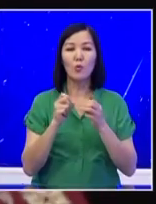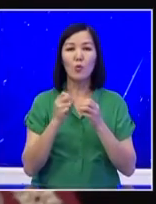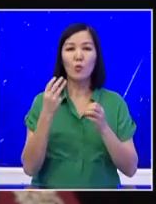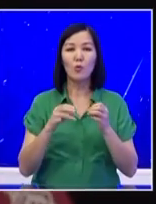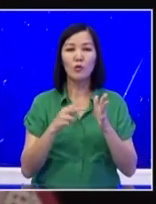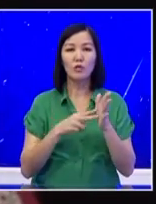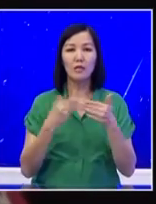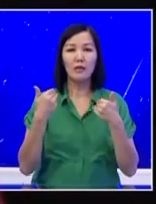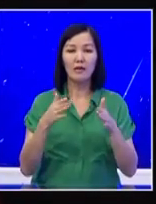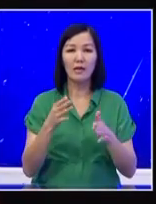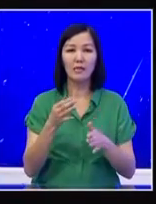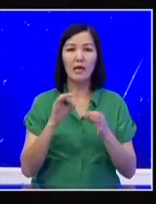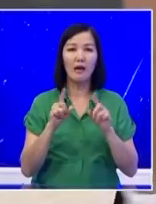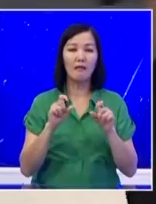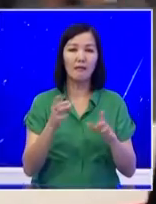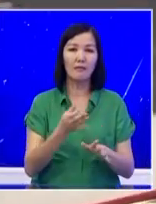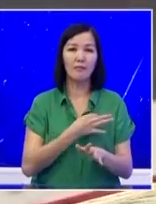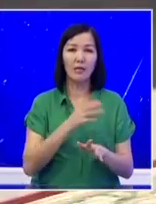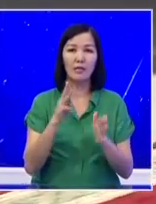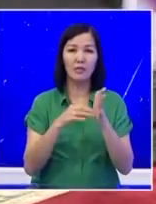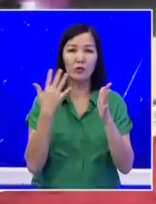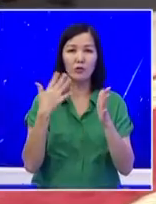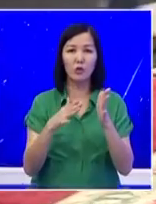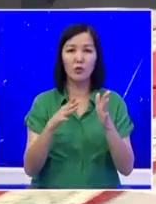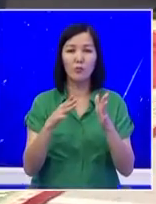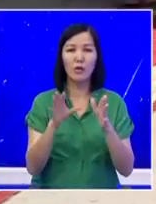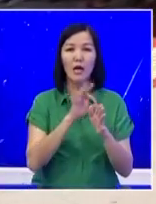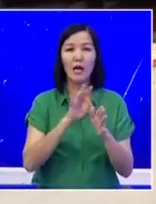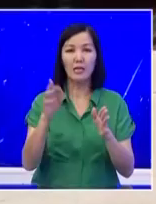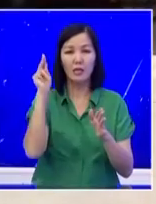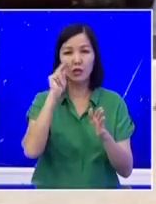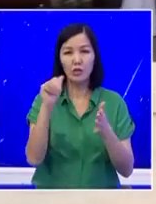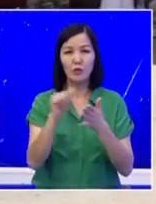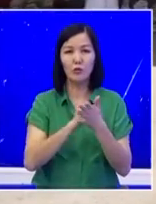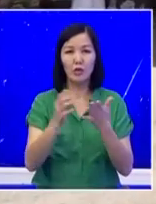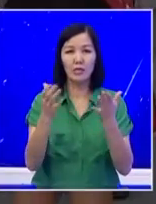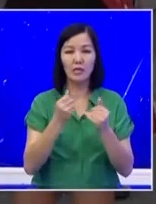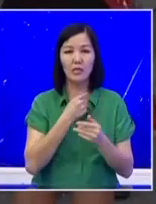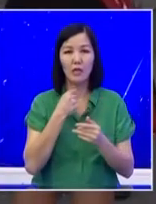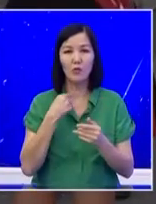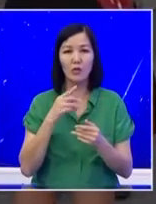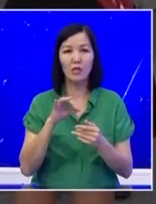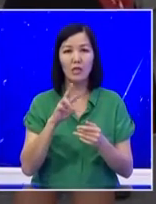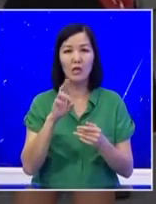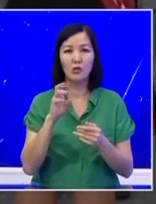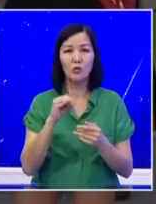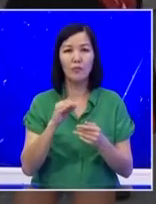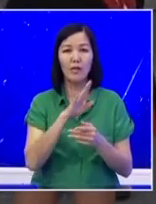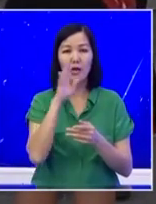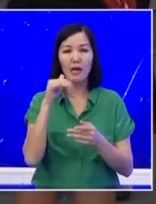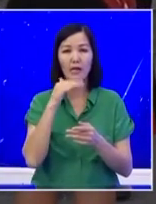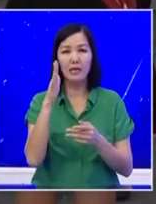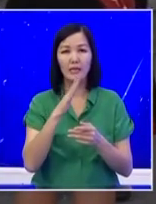атанды. 851 түлек үздік аттестат еленді. Қатарында талдықорғандық Таңшолпан Тоқтабекова да бар. Ата-анасы Бекетай